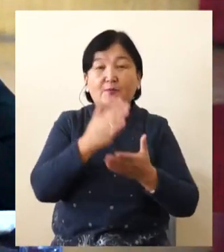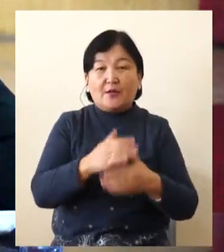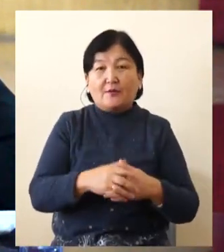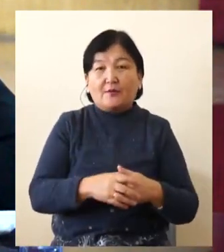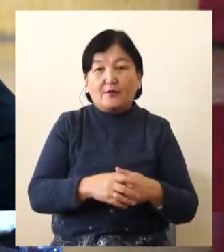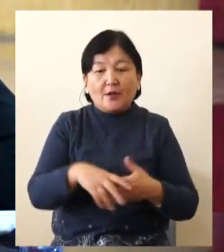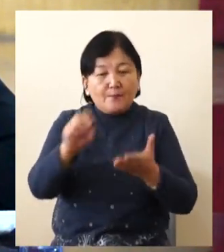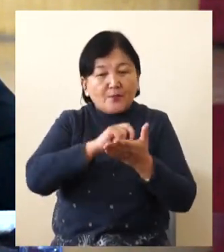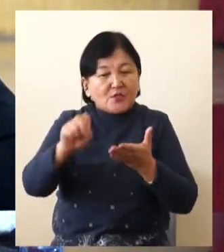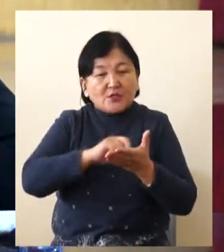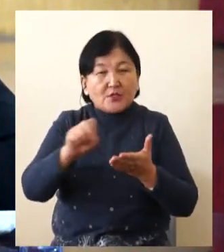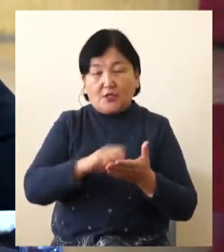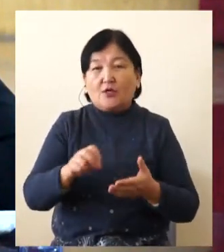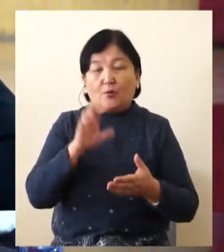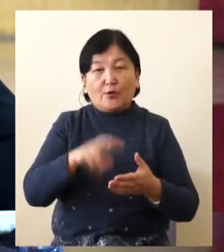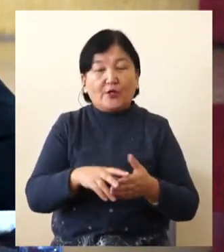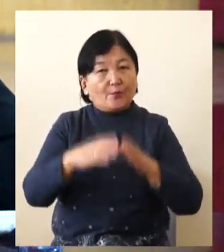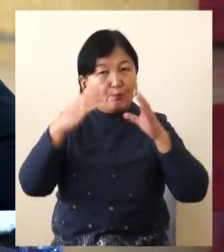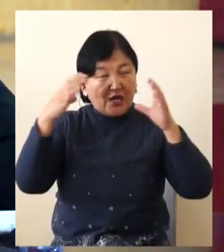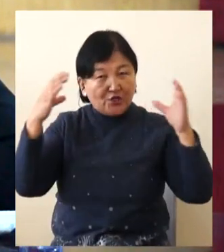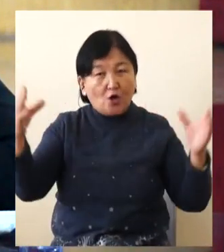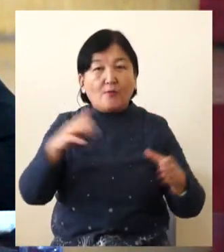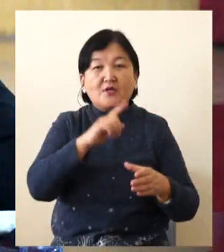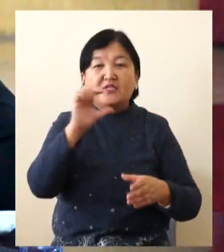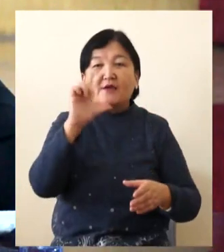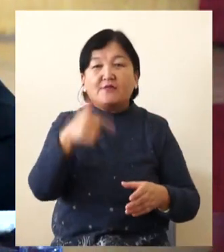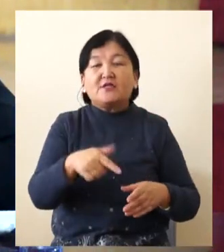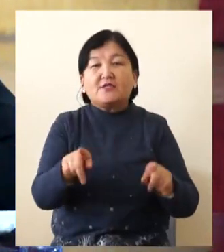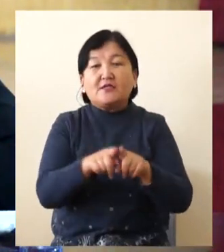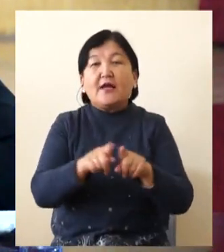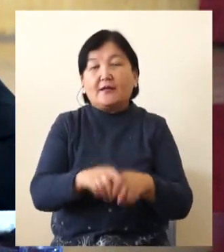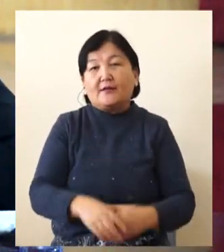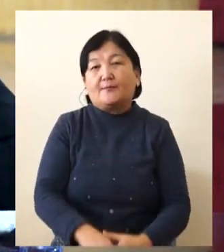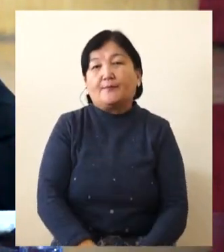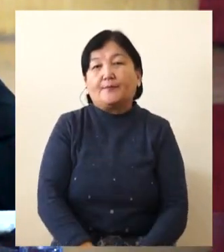Тэгэхээр бичих гэдэг бол маш том зүйл.